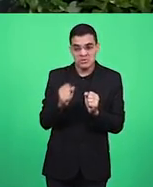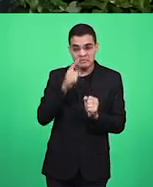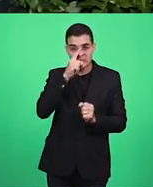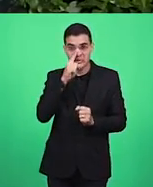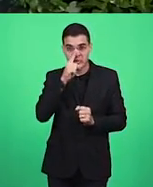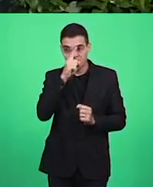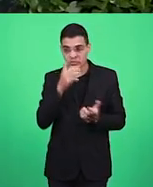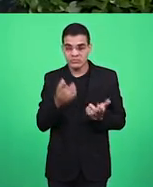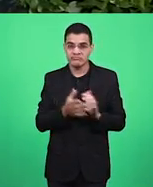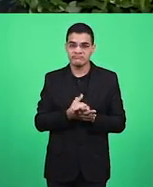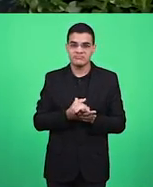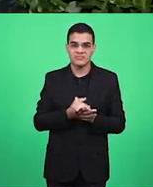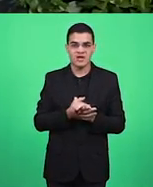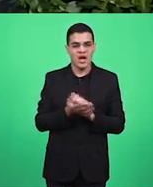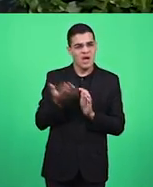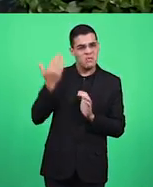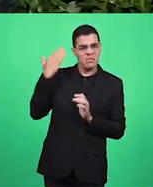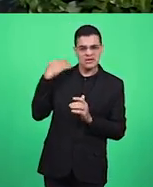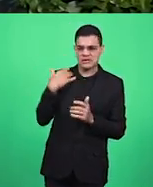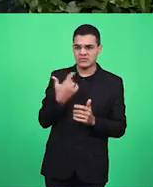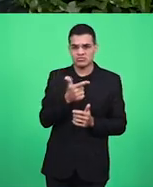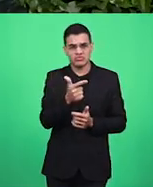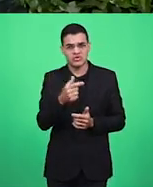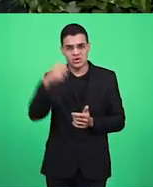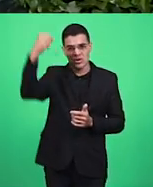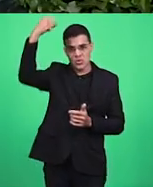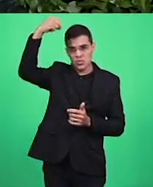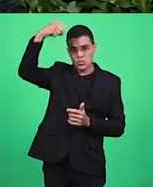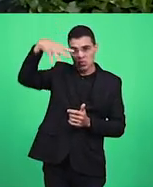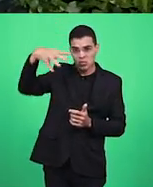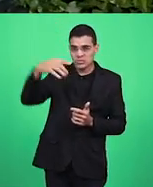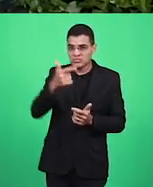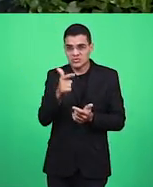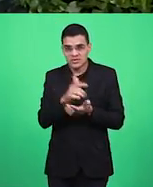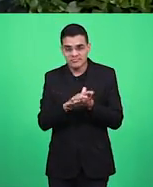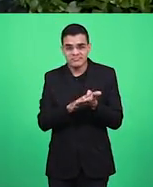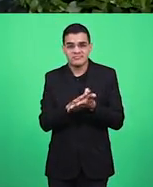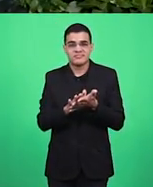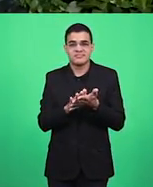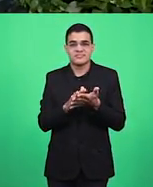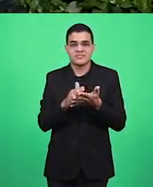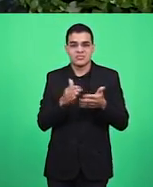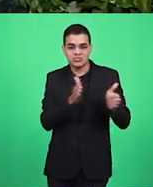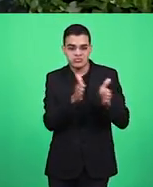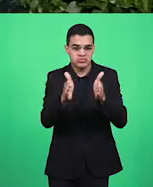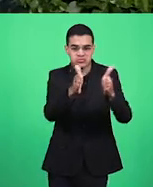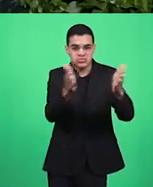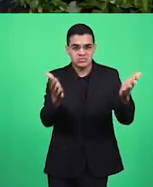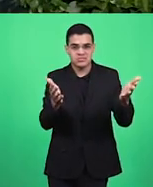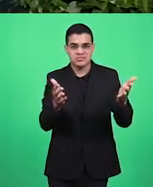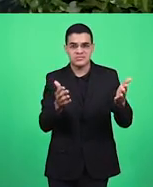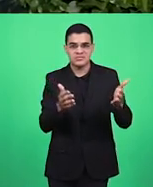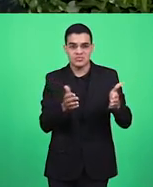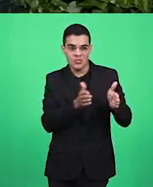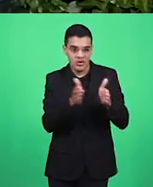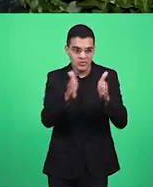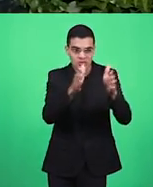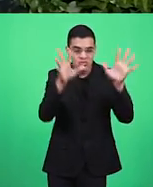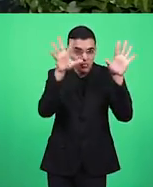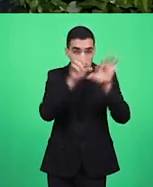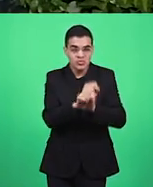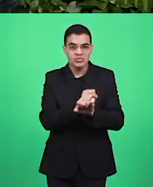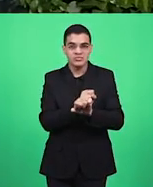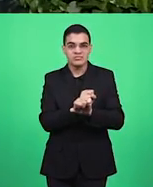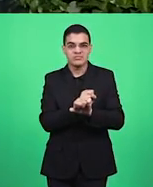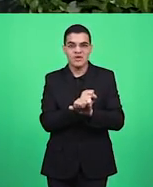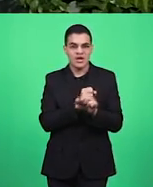с каким-нибудь грабителем, да? Опасности были в то время, не было электрического света, не было столбов со